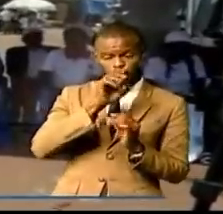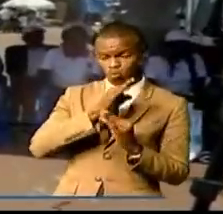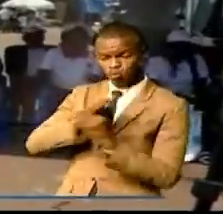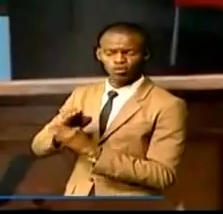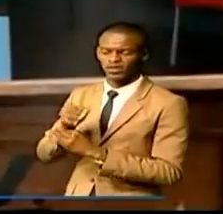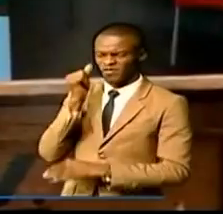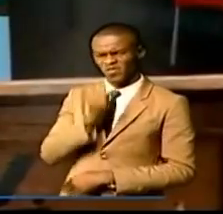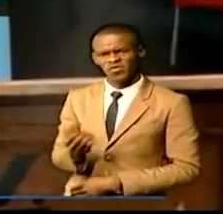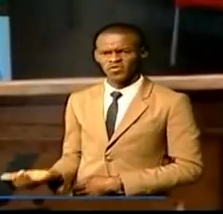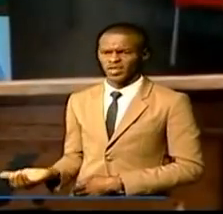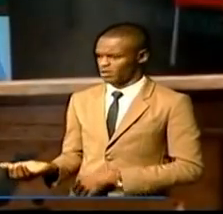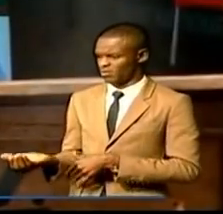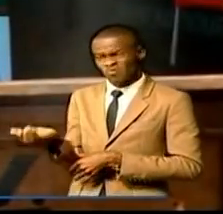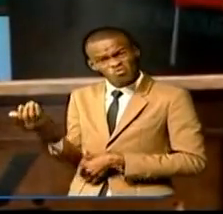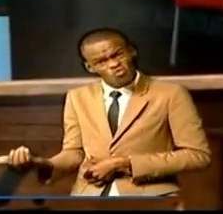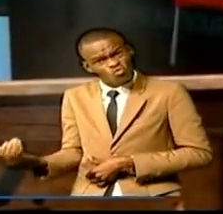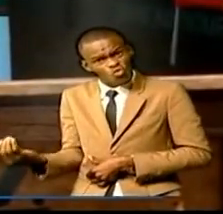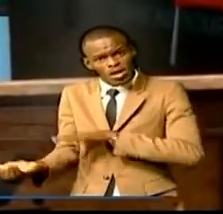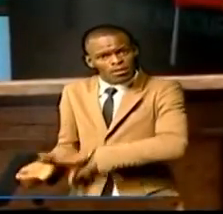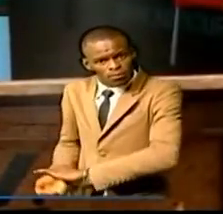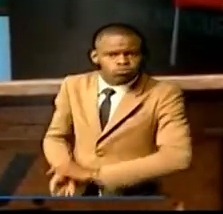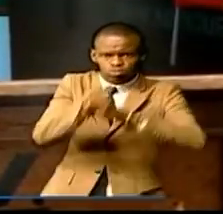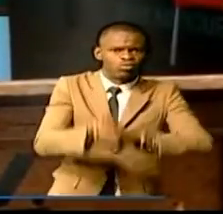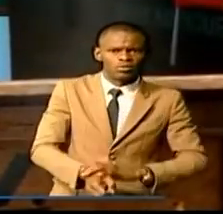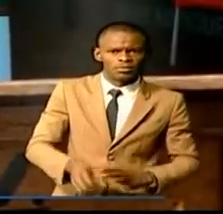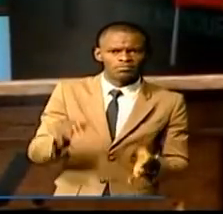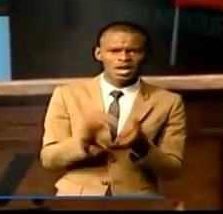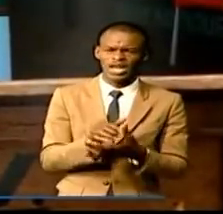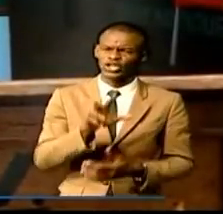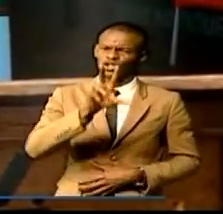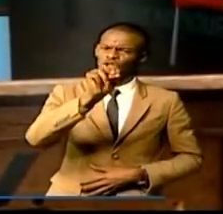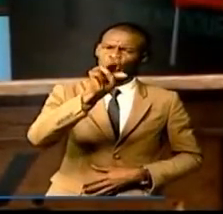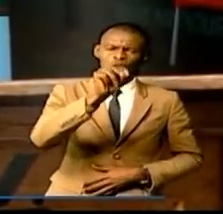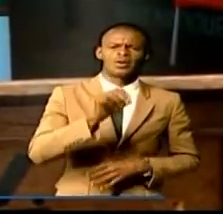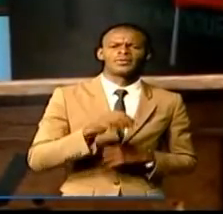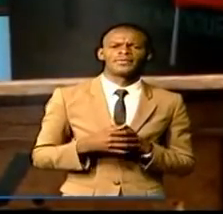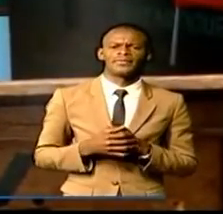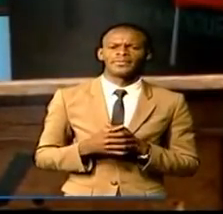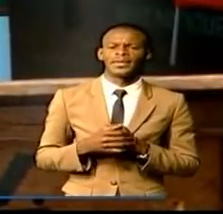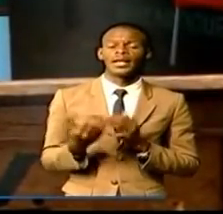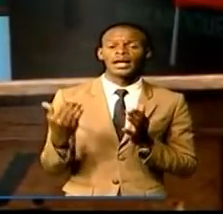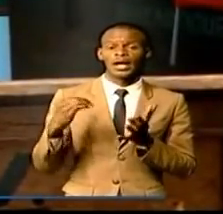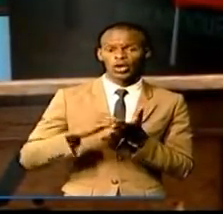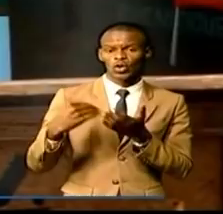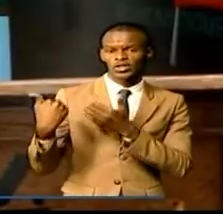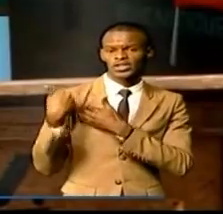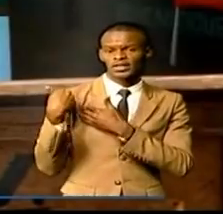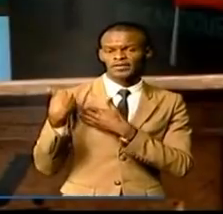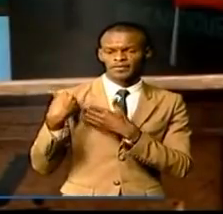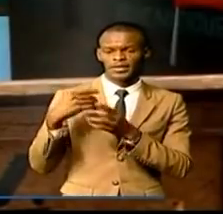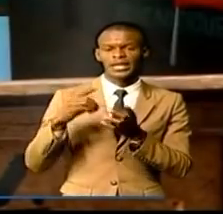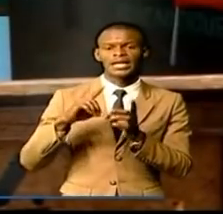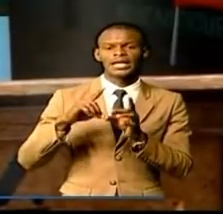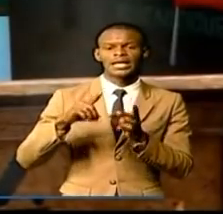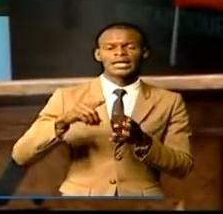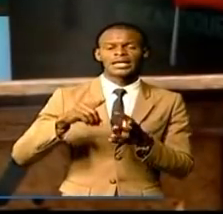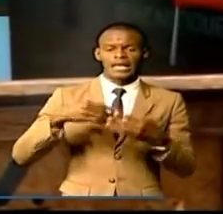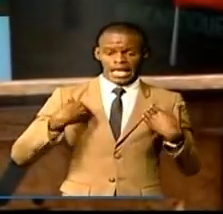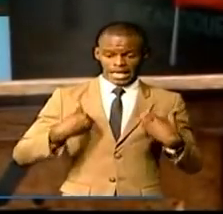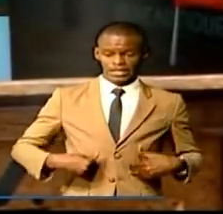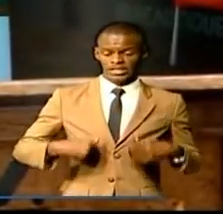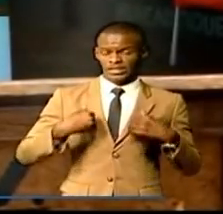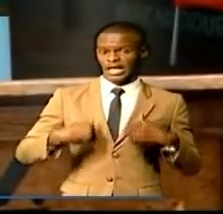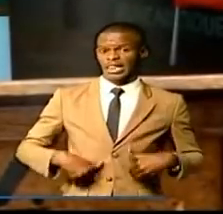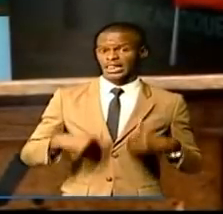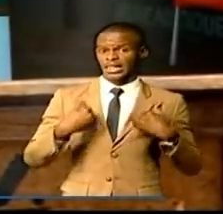j'en passe. Mais auparavant, le chef de division de la santé ad intérim, M. Jean-Marie Moulanda, avait retracé l'état actuel des femmes